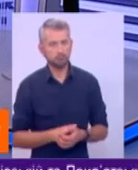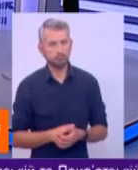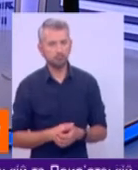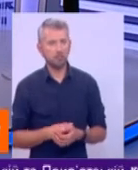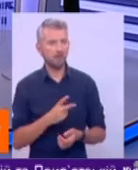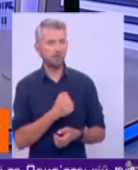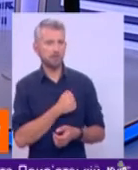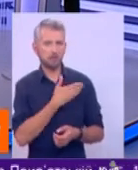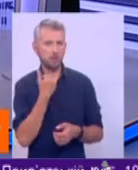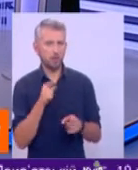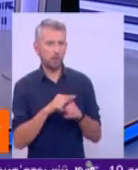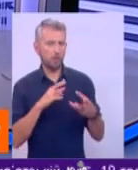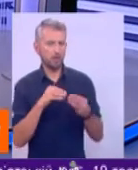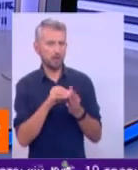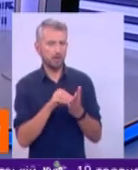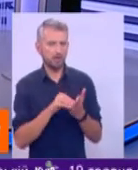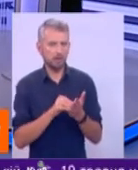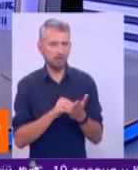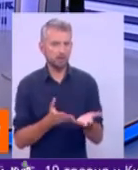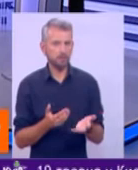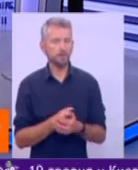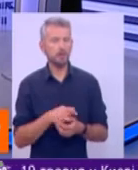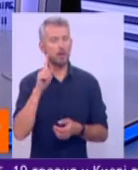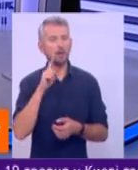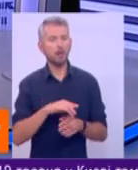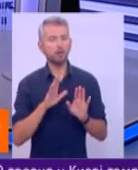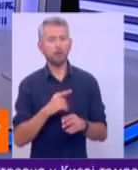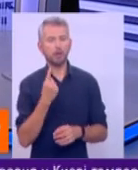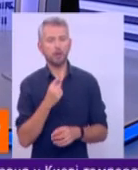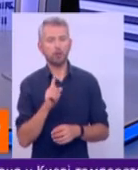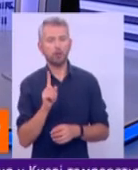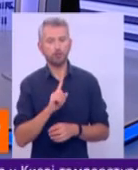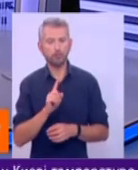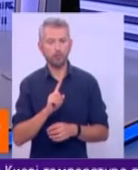К сожалению, нету такой статистики. Знаю только одно, что